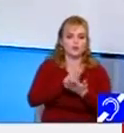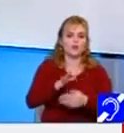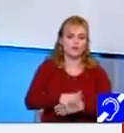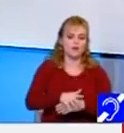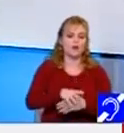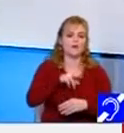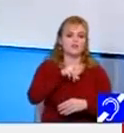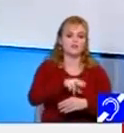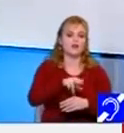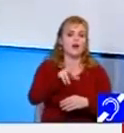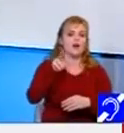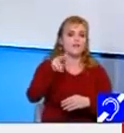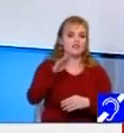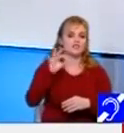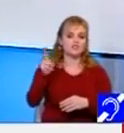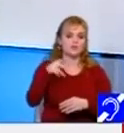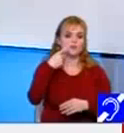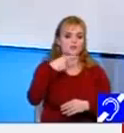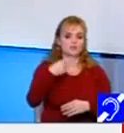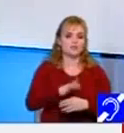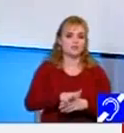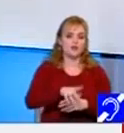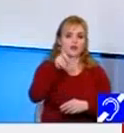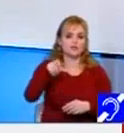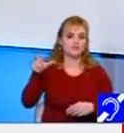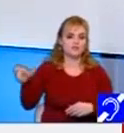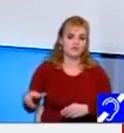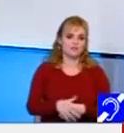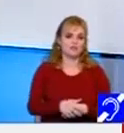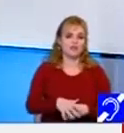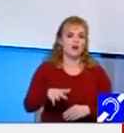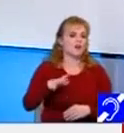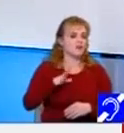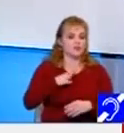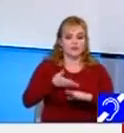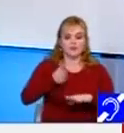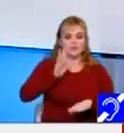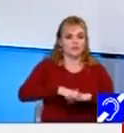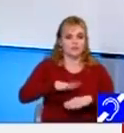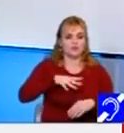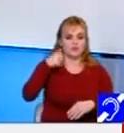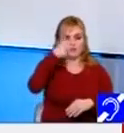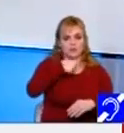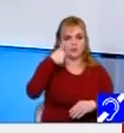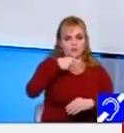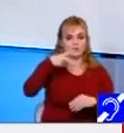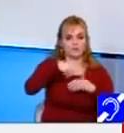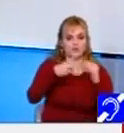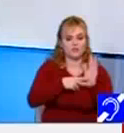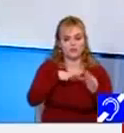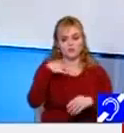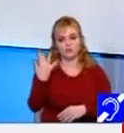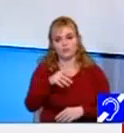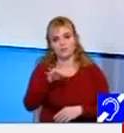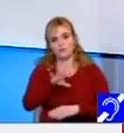Bazilica Sfântul Petru, suveranul pontif a spus că umanitatea a irosit și a rănit anul în multe feluri, provocând decese,